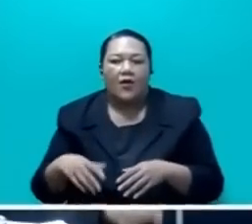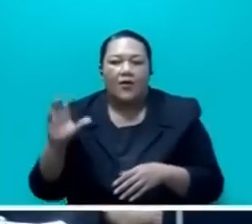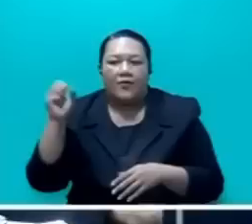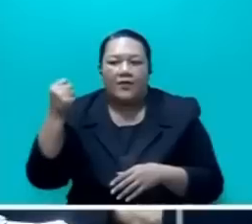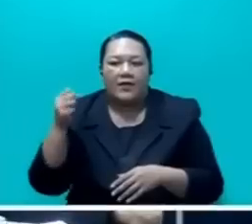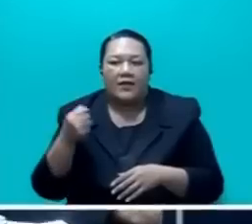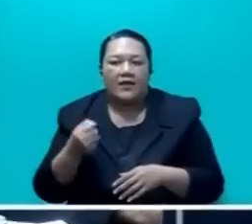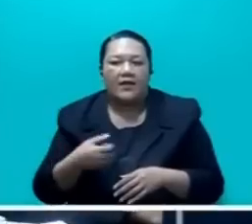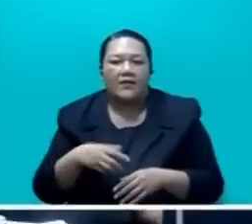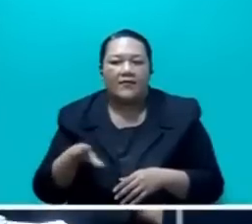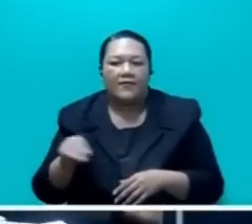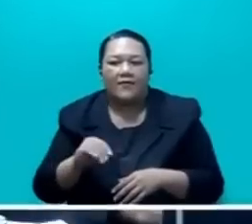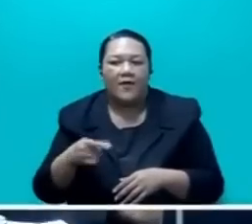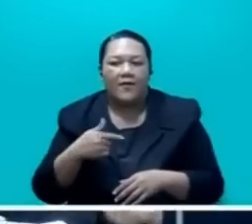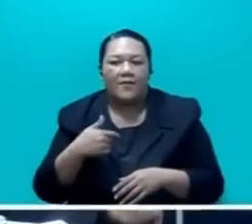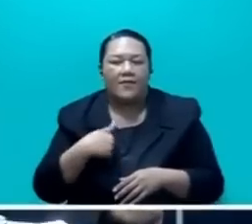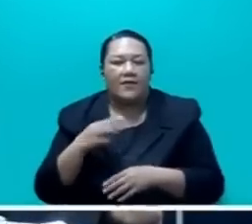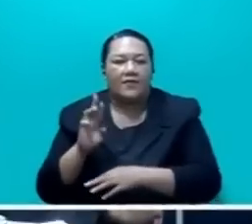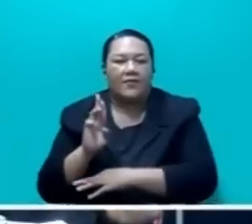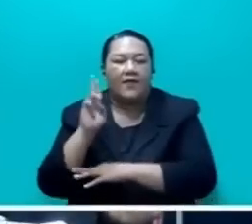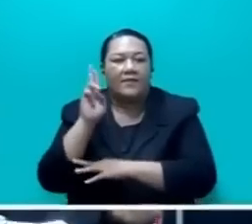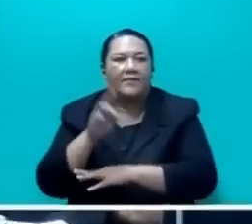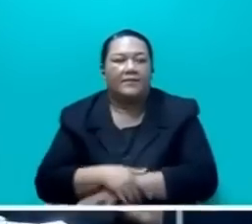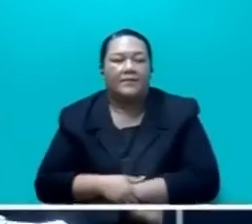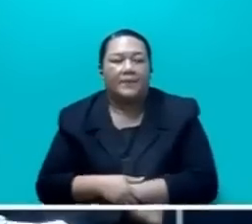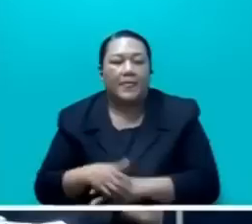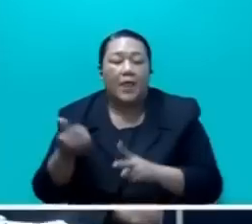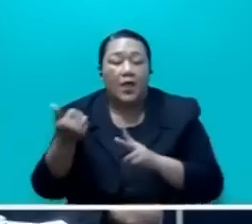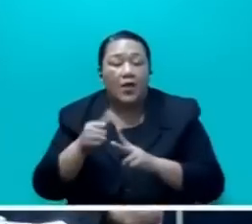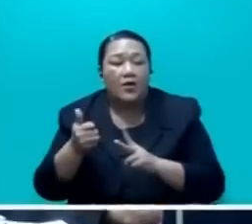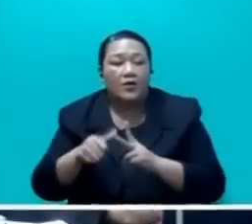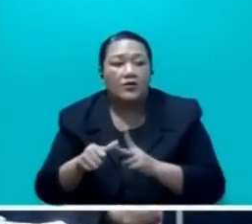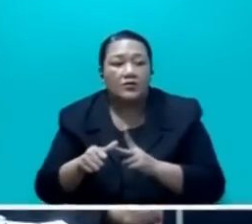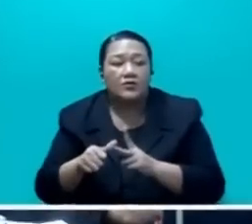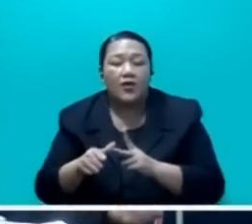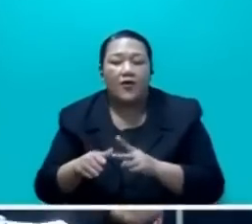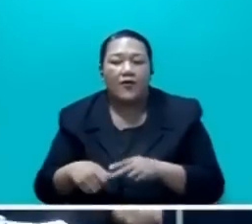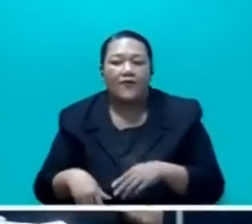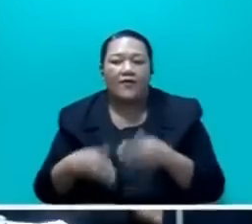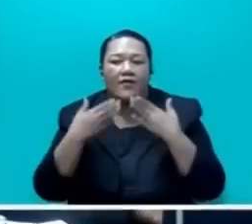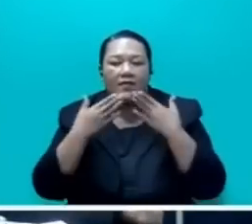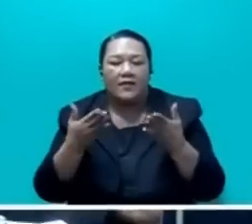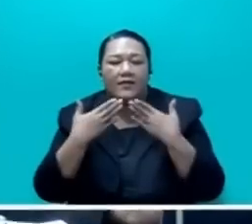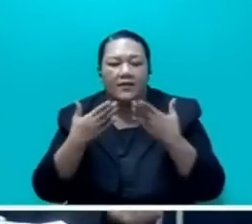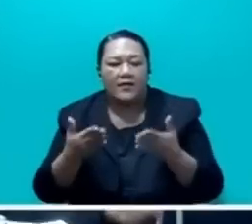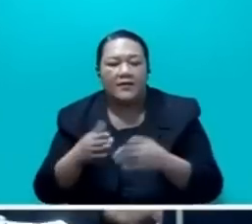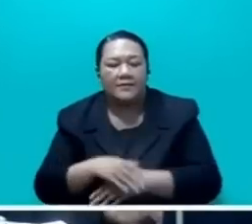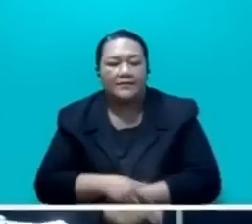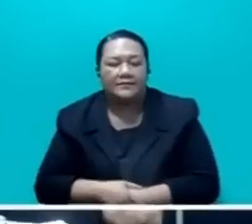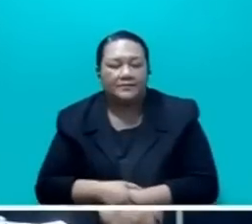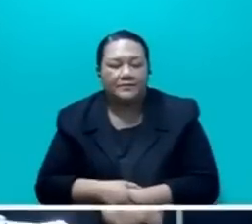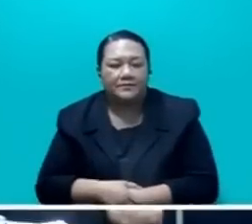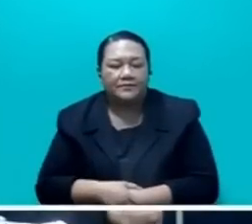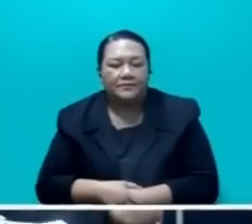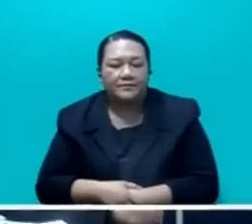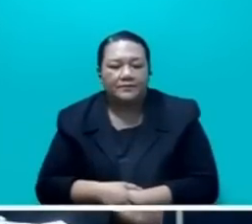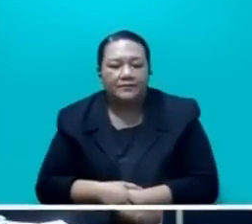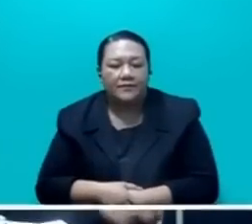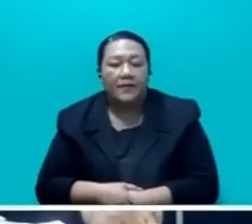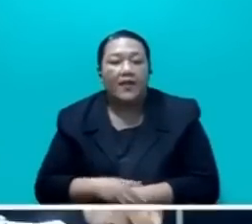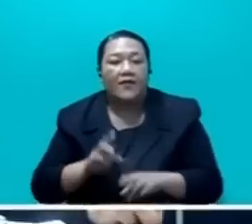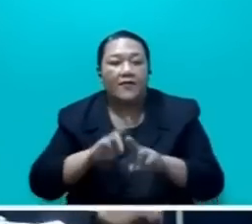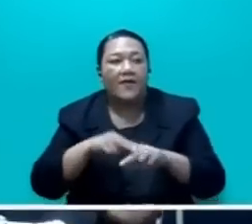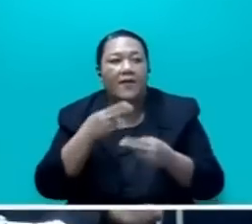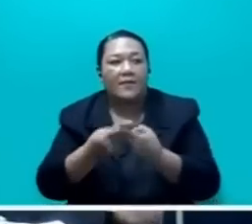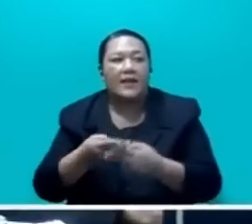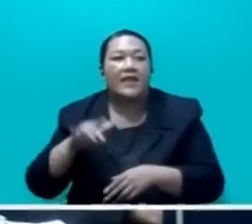bending mamandar muka. O dabuto talaga nung gupa ka moli-moli kina nung gupa ka binaka kibikim do tarang na kangu. Maniyatu